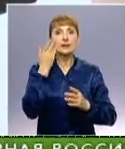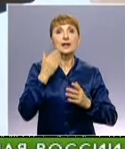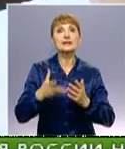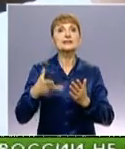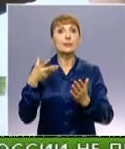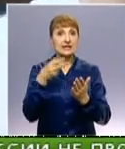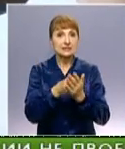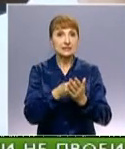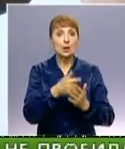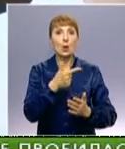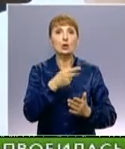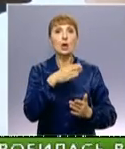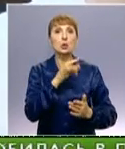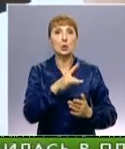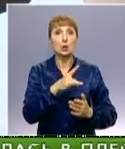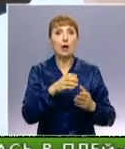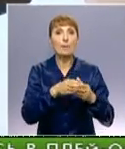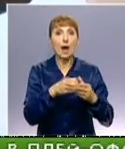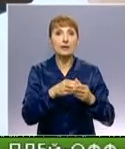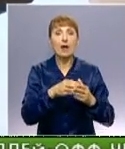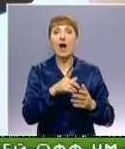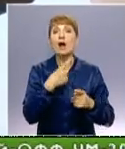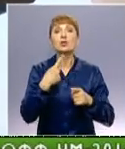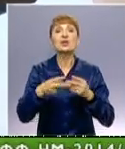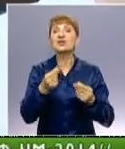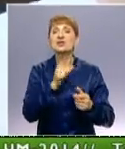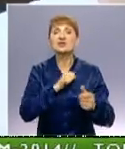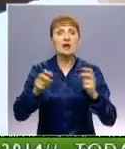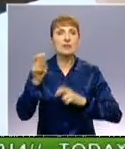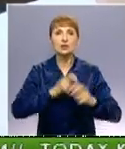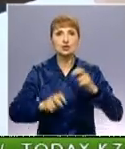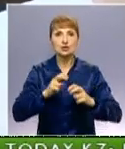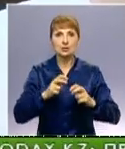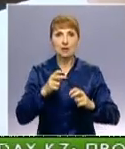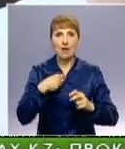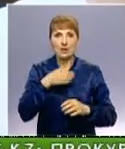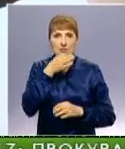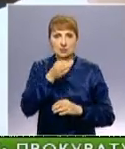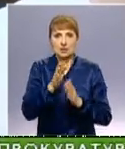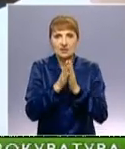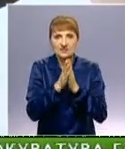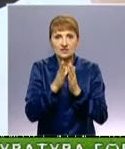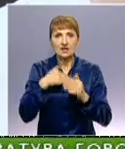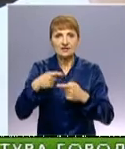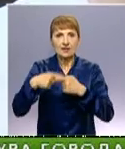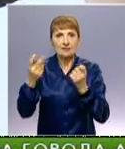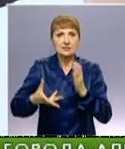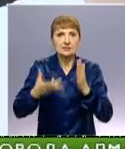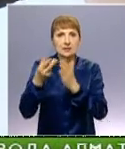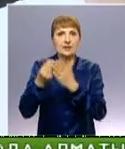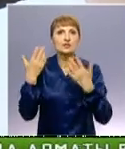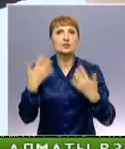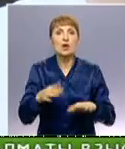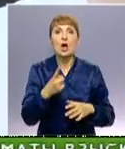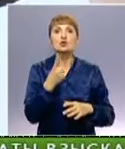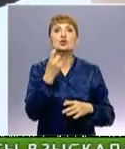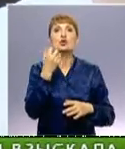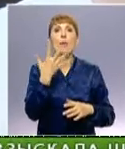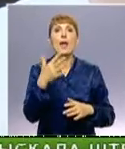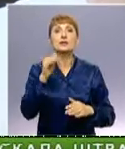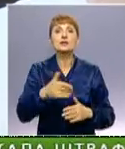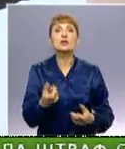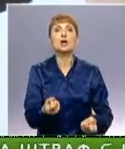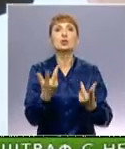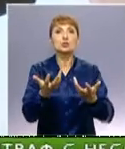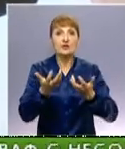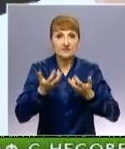«Гульнар Туру», а остальные деньги, вот эту разницу, где хочешь, ты ищи. Я говорю: ну ты пойми меня правильно, говорю, я уже за гостиницу заплатил, говорю, где вот эти 105 тысяч, со своего кармана теперь